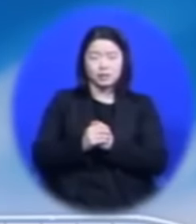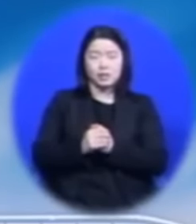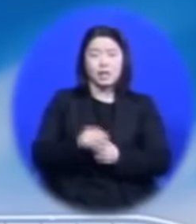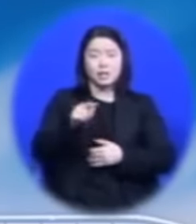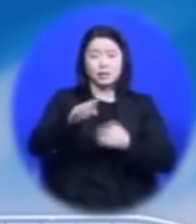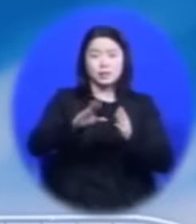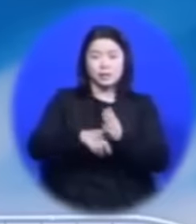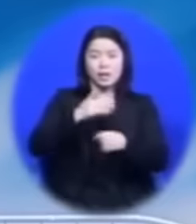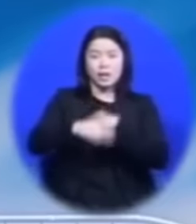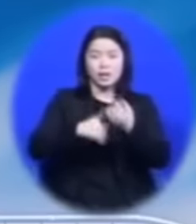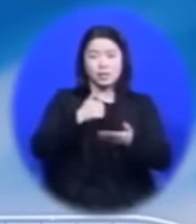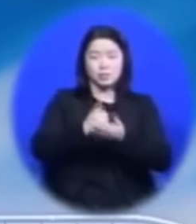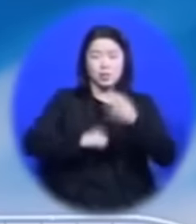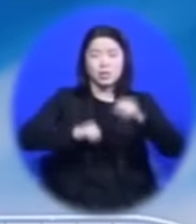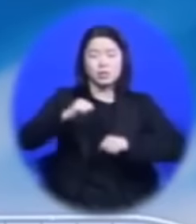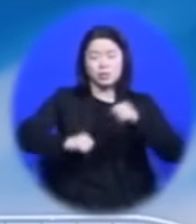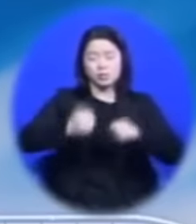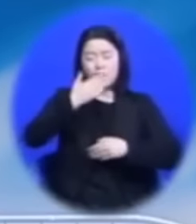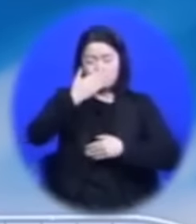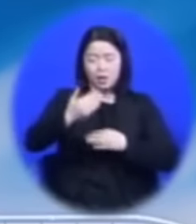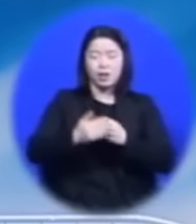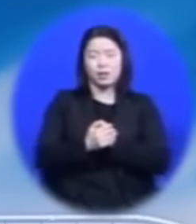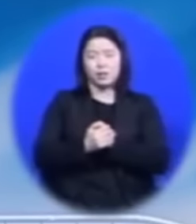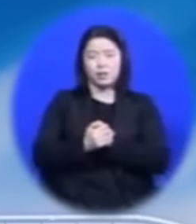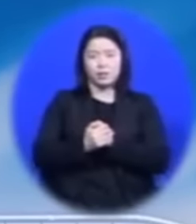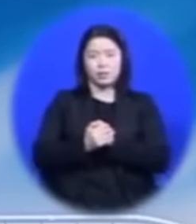그때 하나님이 역사하시는 거예요.